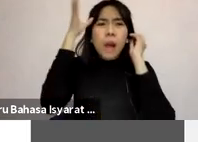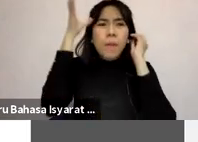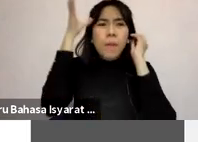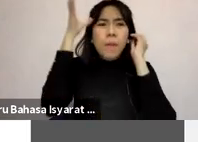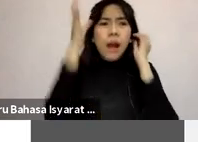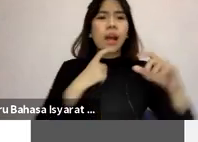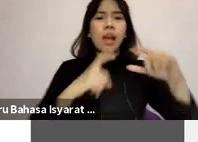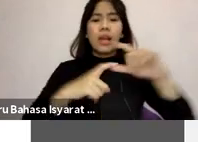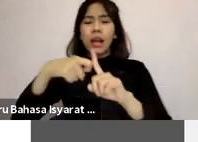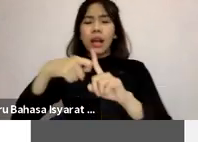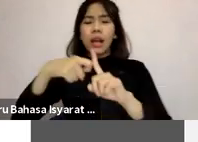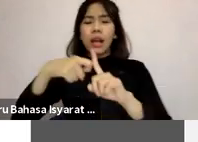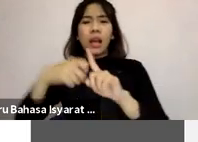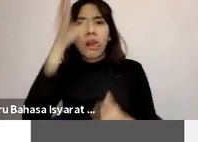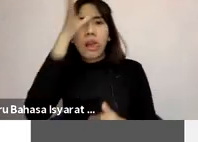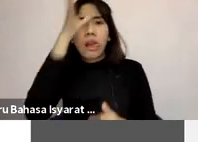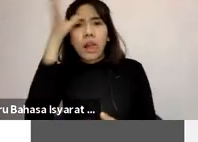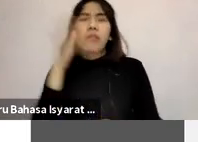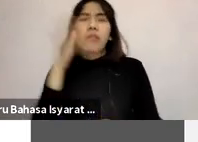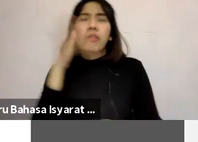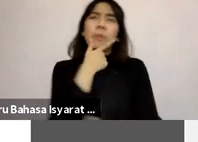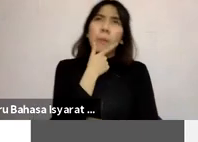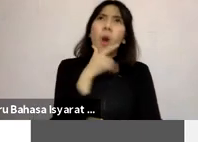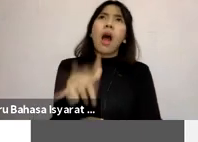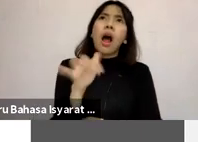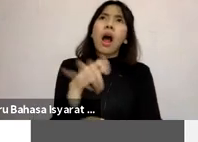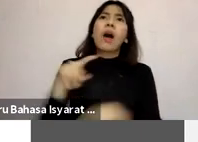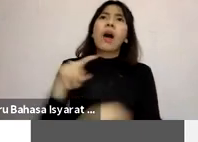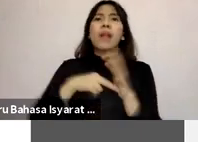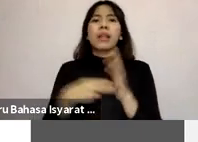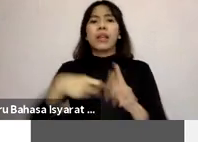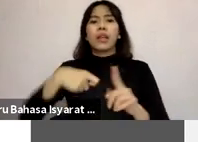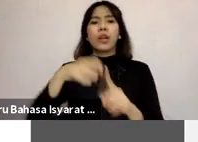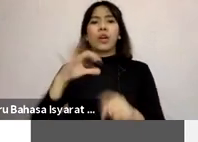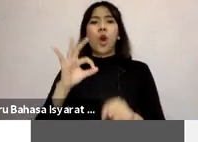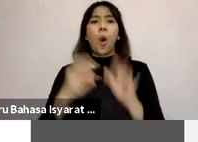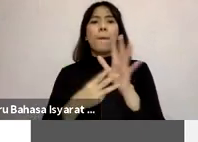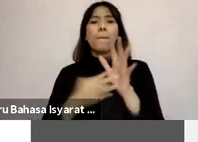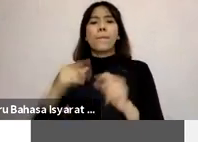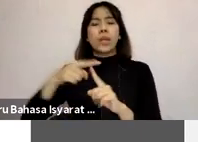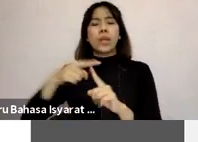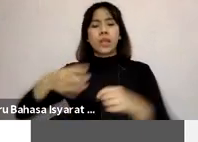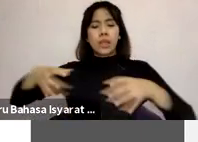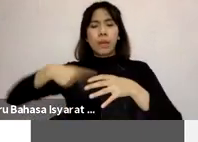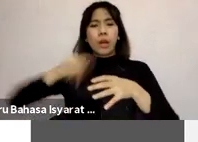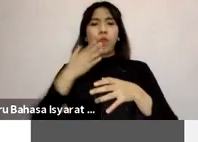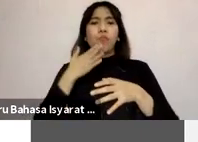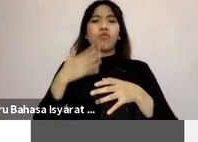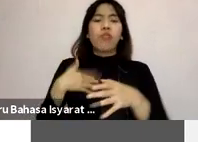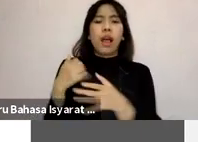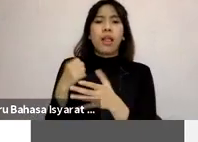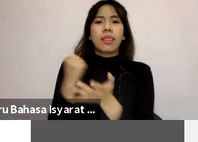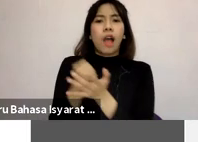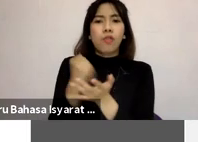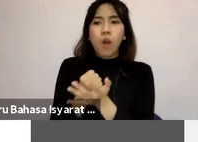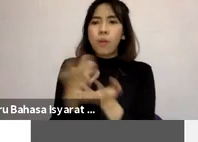kami memandang bawah Oh kayaknya depan memang harus komite ini yang mengambil peran kalau tidak bisa Atut